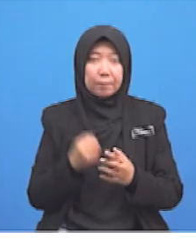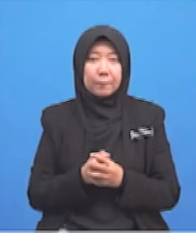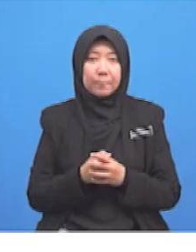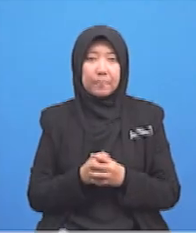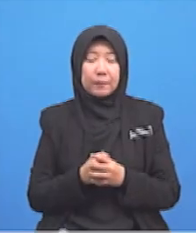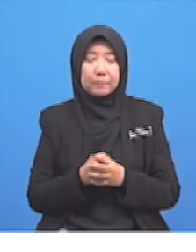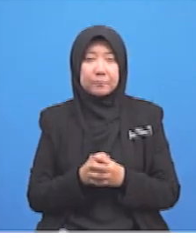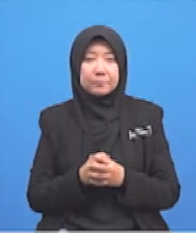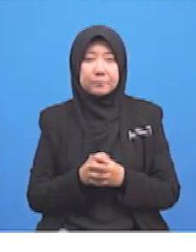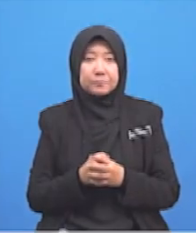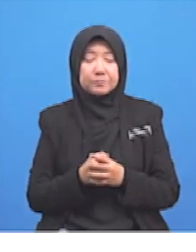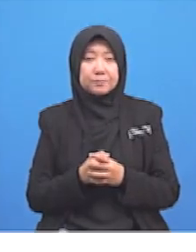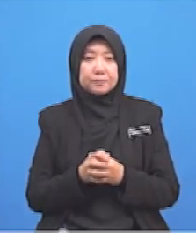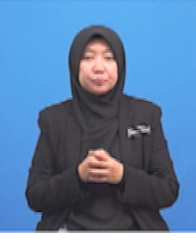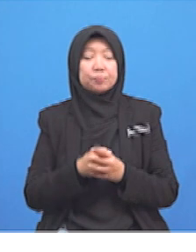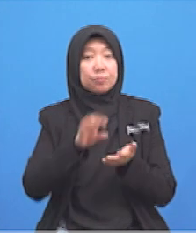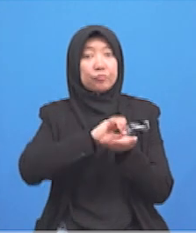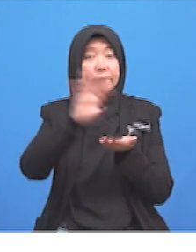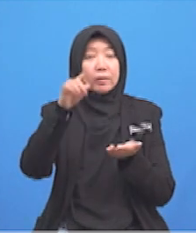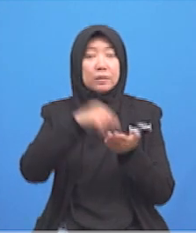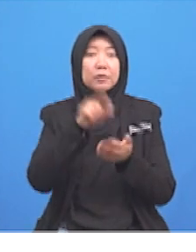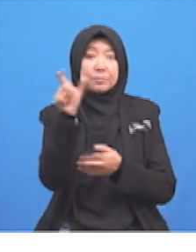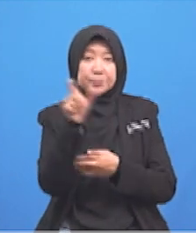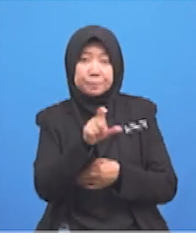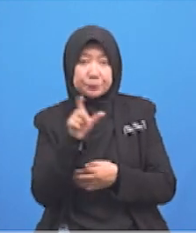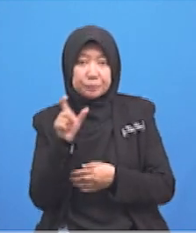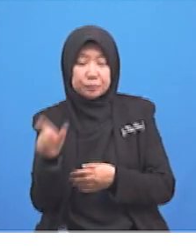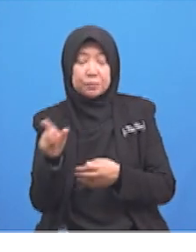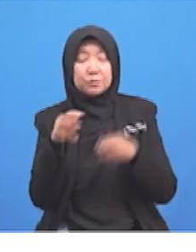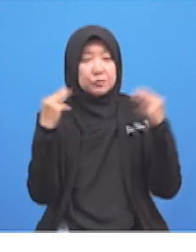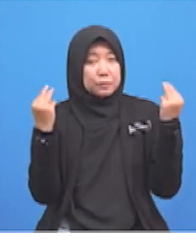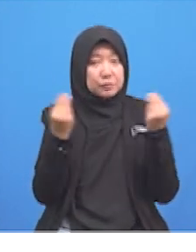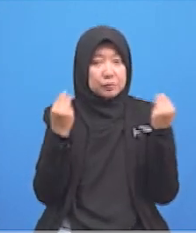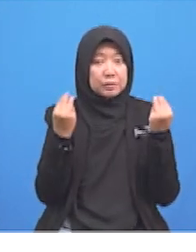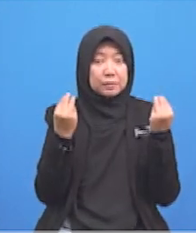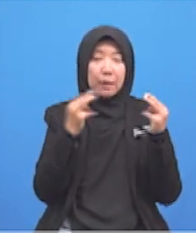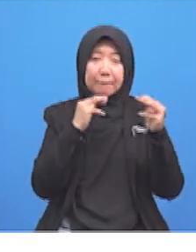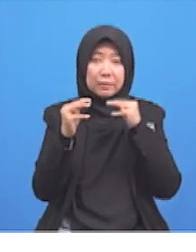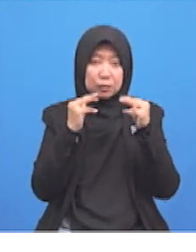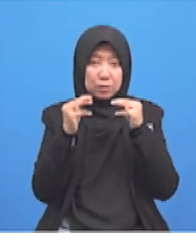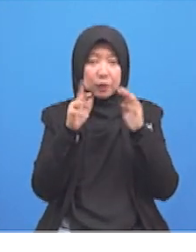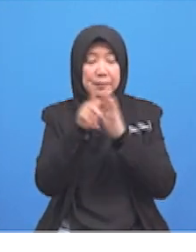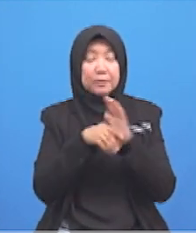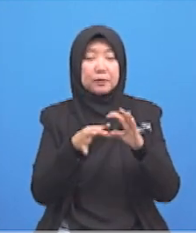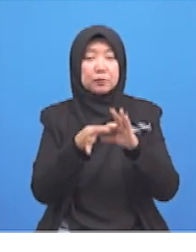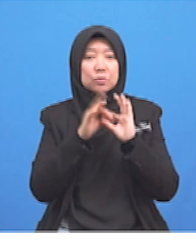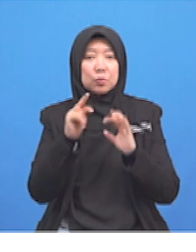Murid-murid, slide ini adalah struktur pentadbiran Majlis Mesyuarat Persekutuan